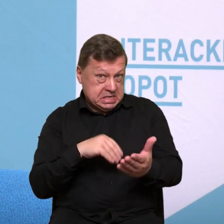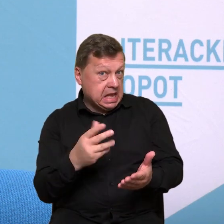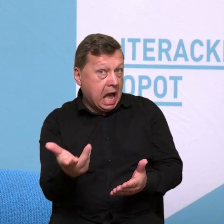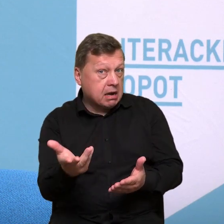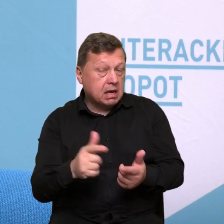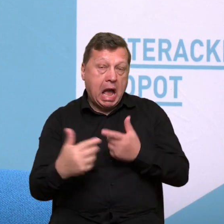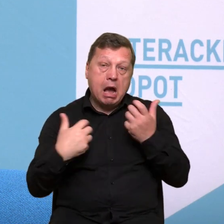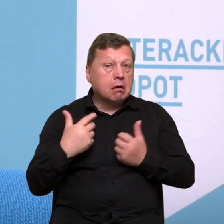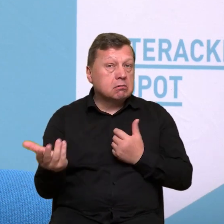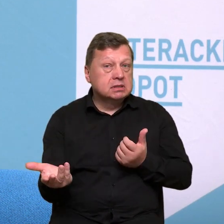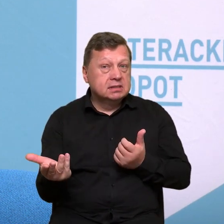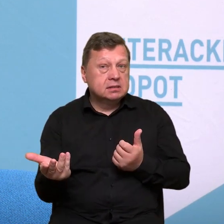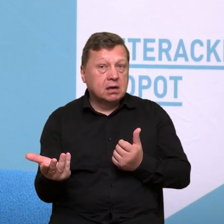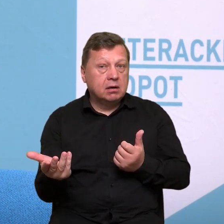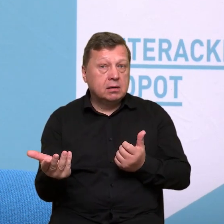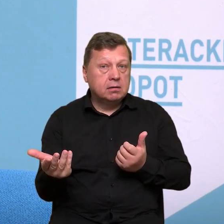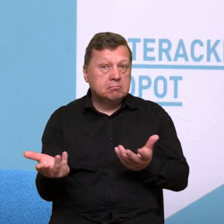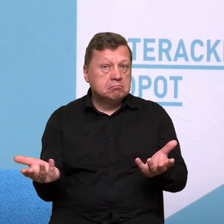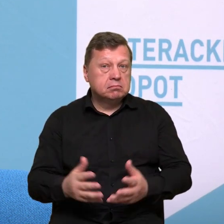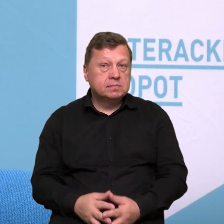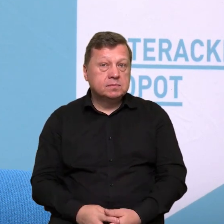pisarką, artystką,